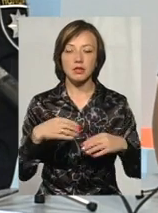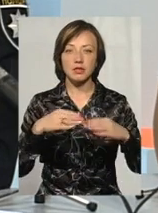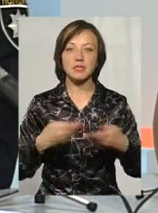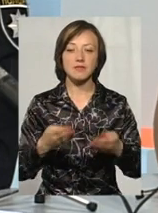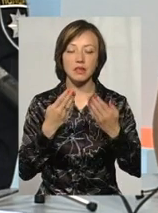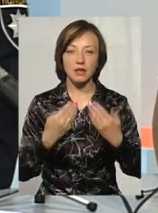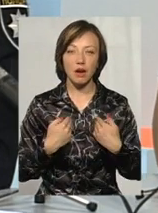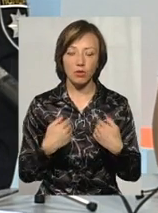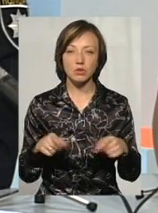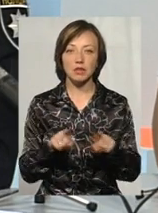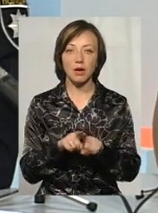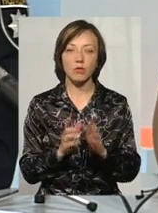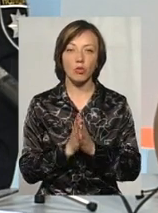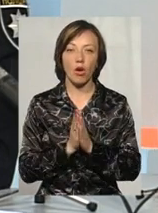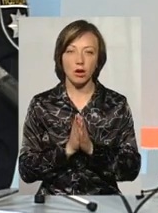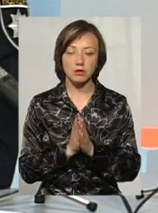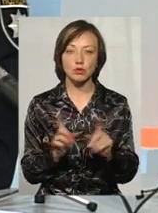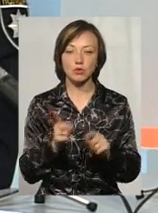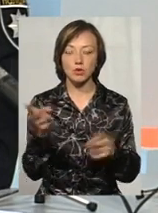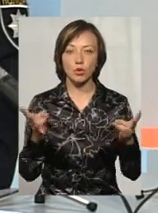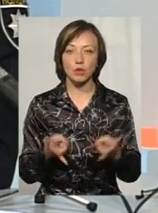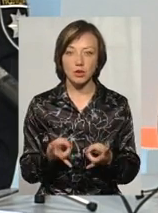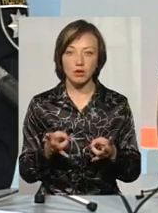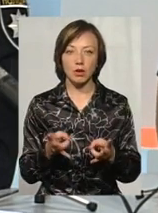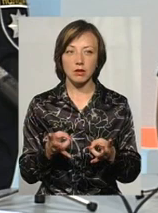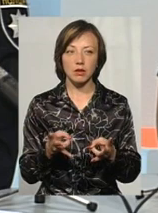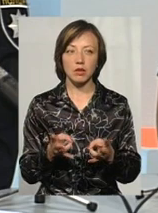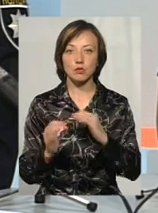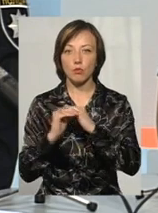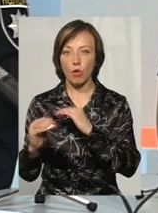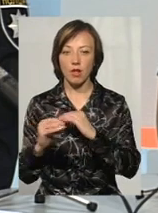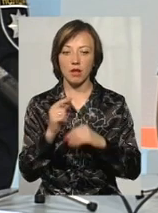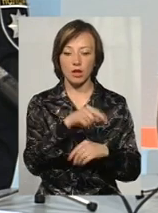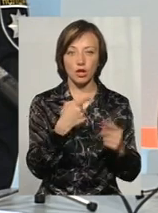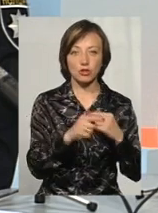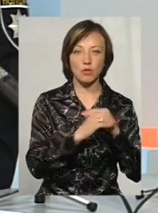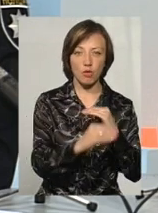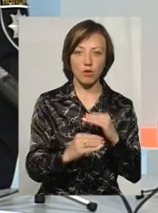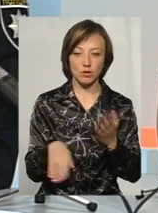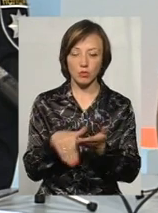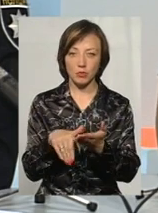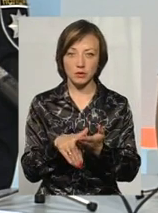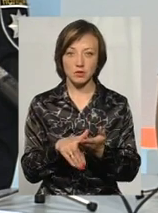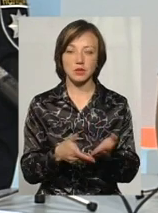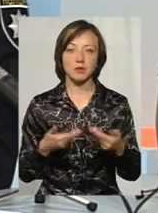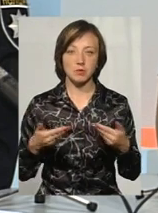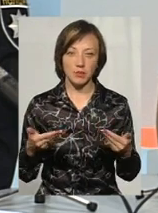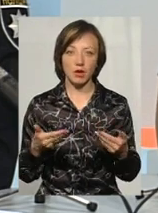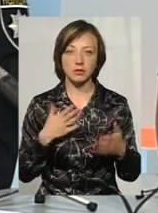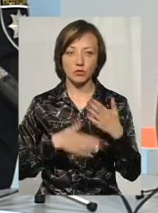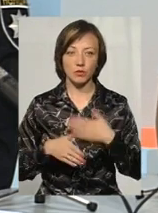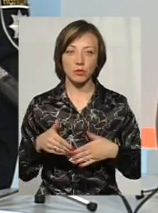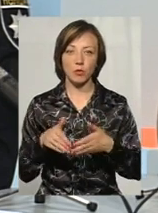звертаються з таким проханням, що їм необхідно переїхати з поля на поле. Так? І ми з